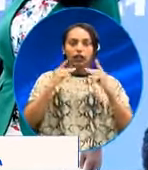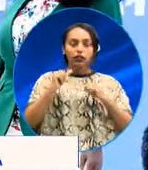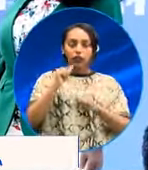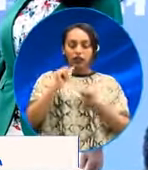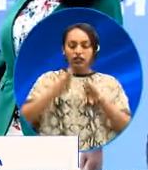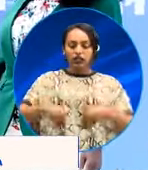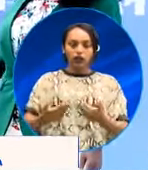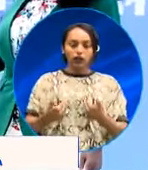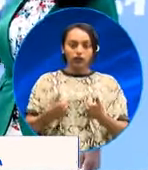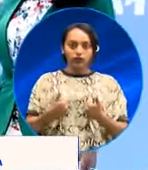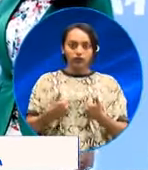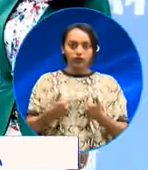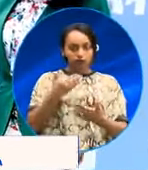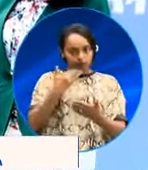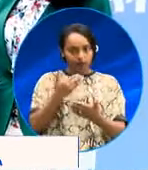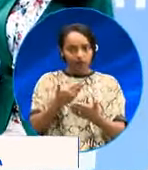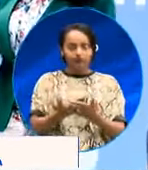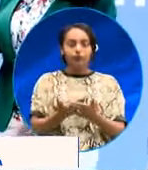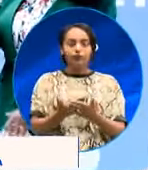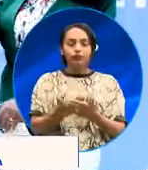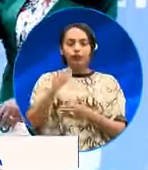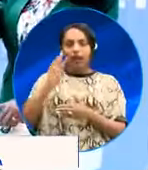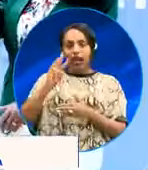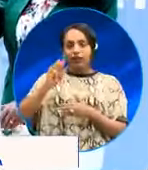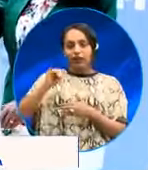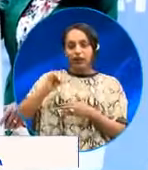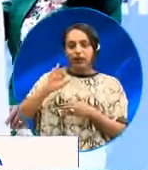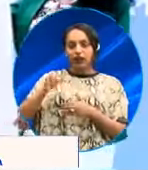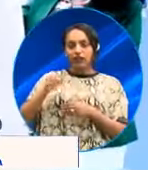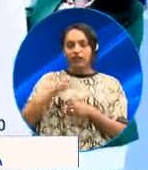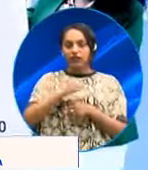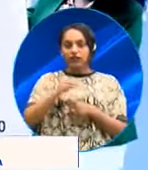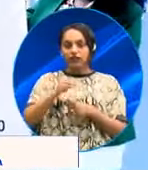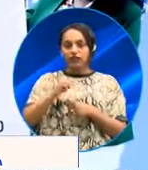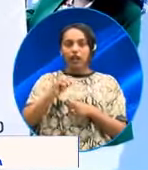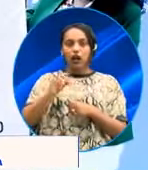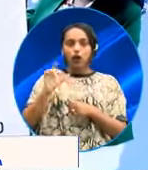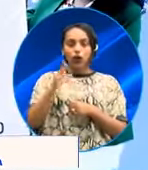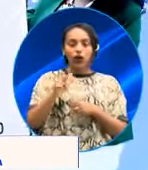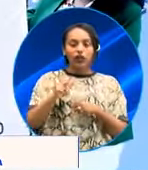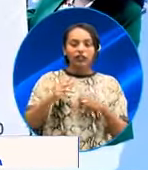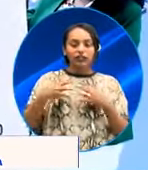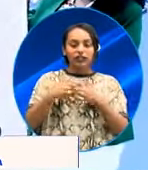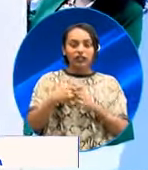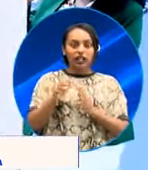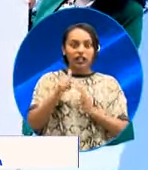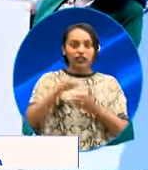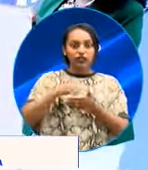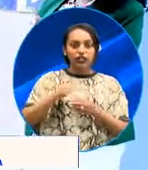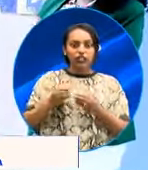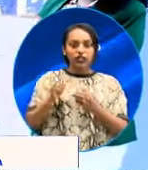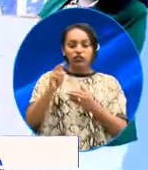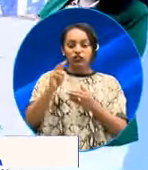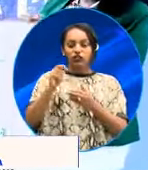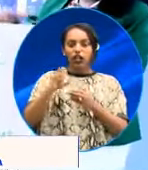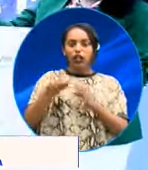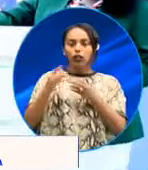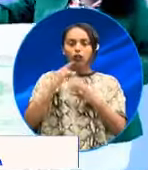ከንቲባ አስረክበዋል። እናመሰግናለን። ኤምደብሊውኤስ እና ሆራ ትሬዲንግ አንድ ላይ በመሆን 10 ሚሊዮን ብር እያስረከቡ